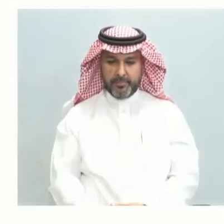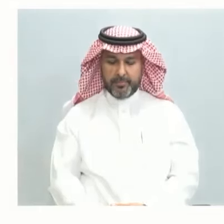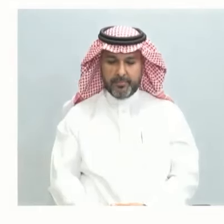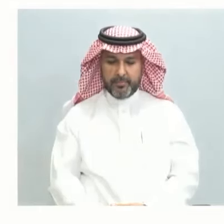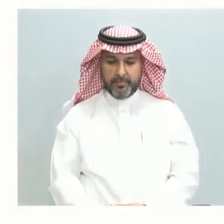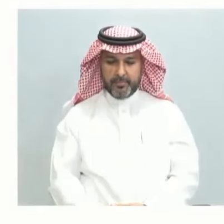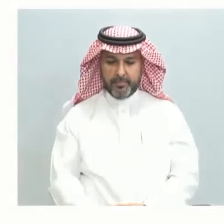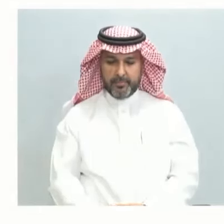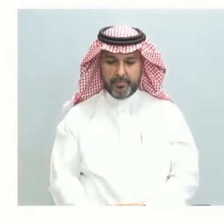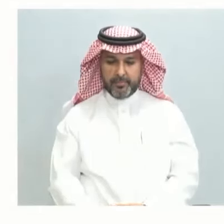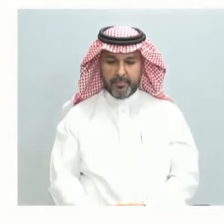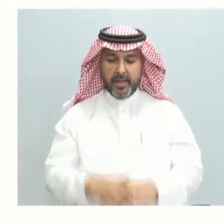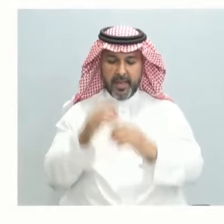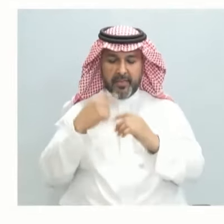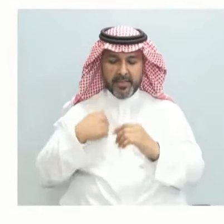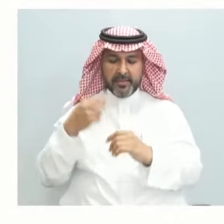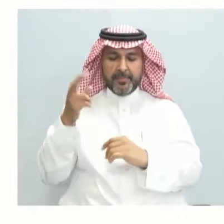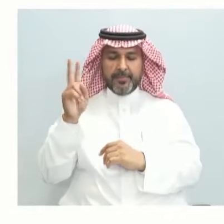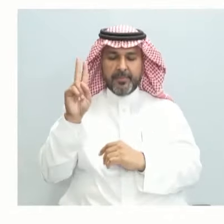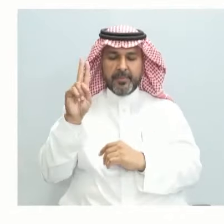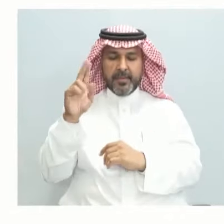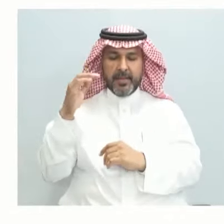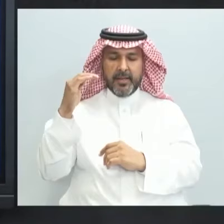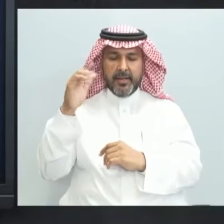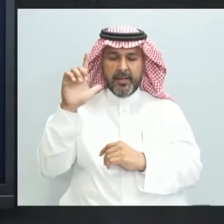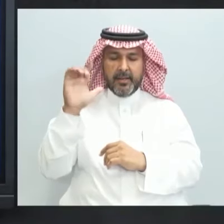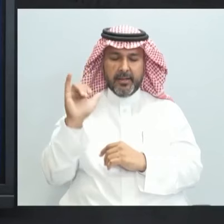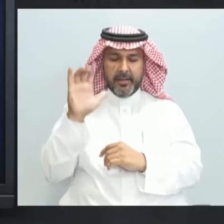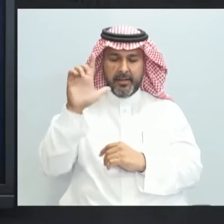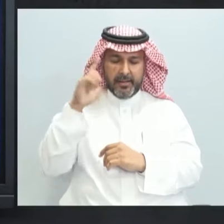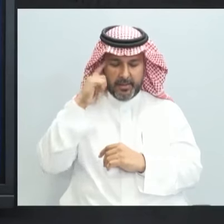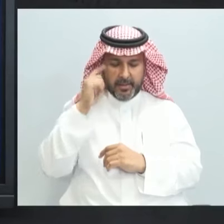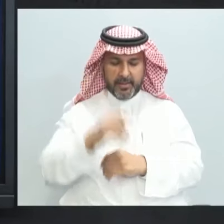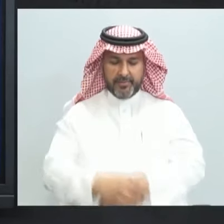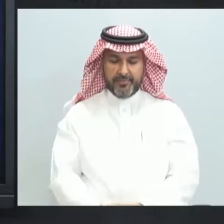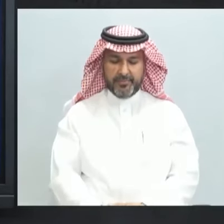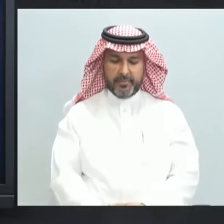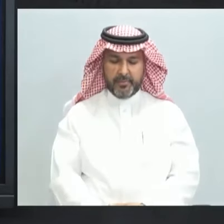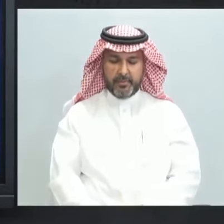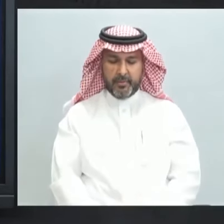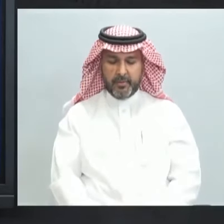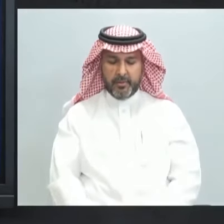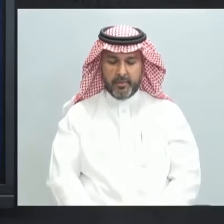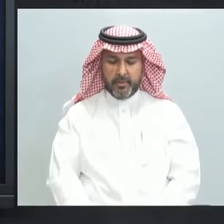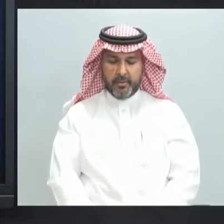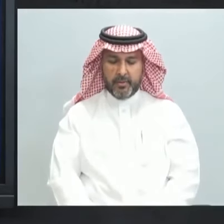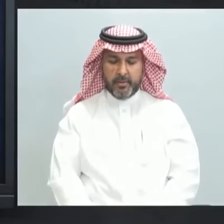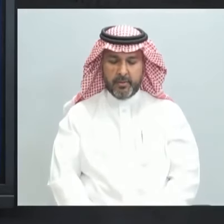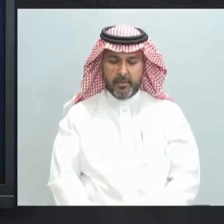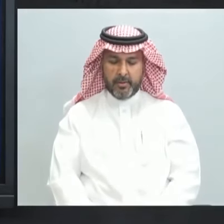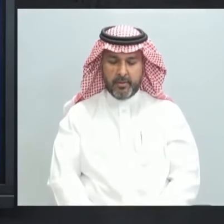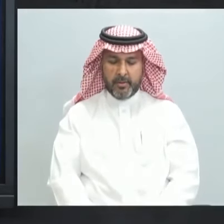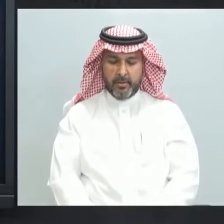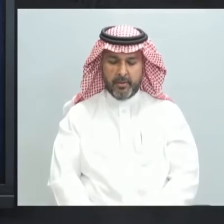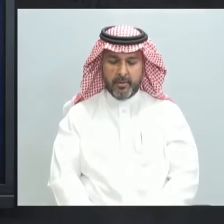قمنا بتحليل او باعاده كثيره الحدود الى عواملها عن طريق عمليه والعوامل